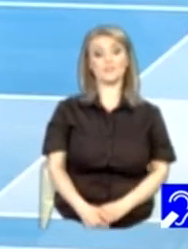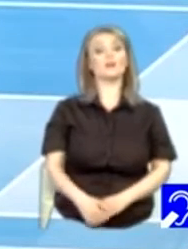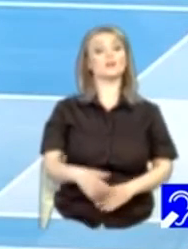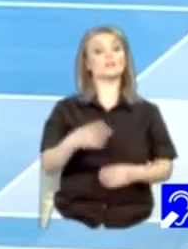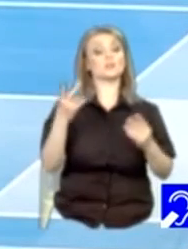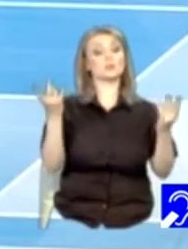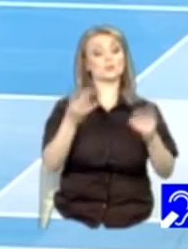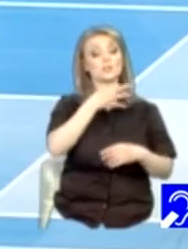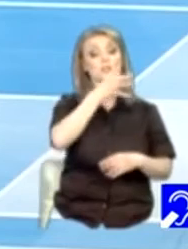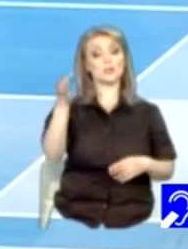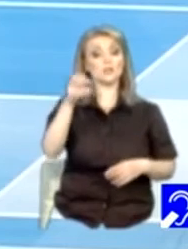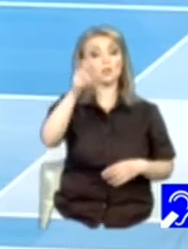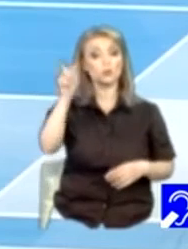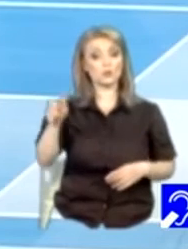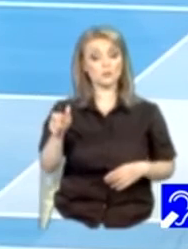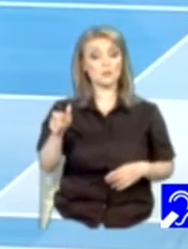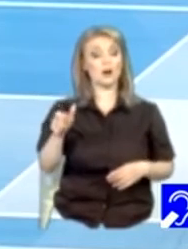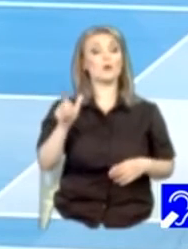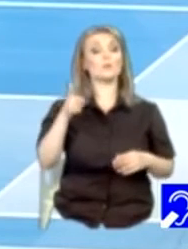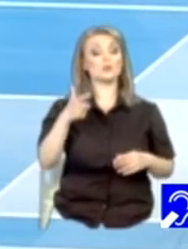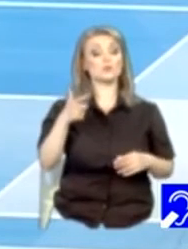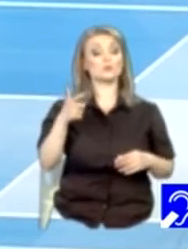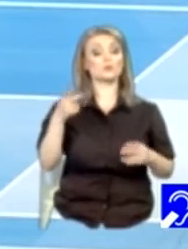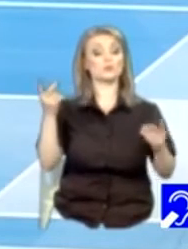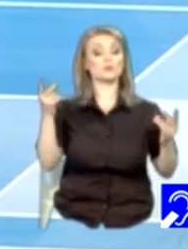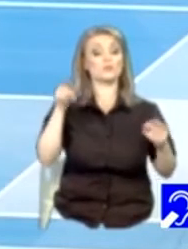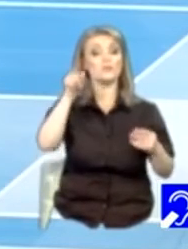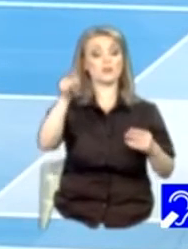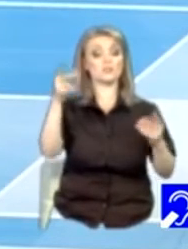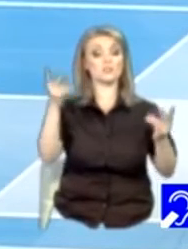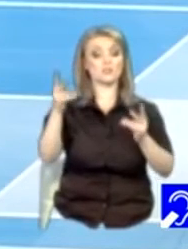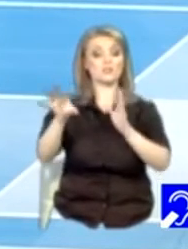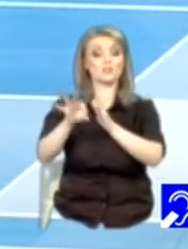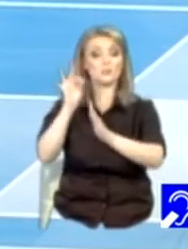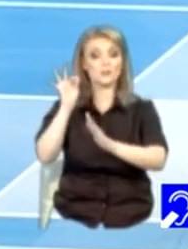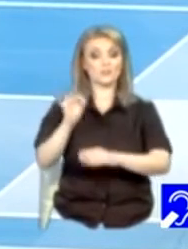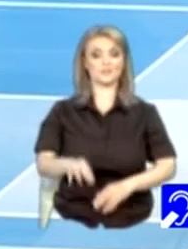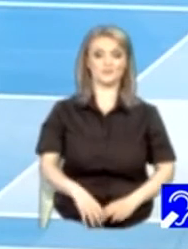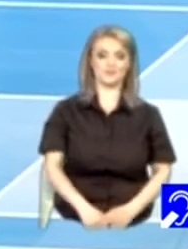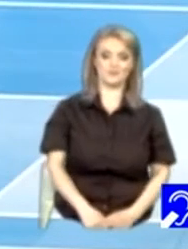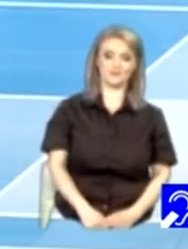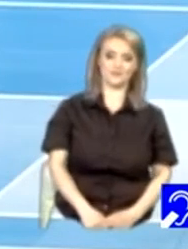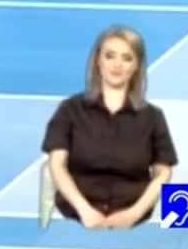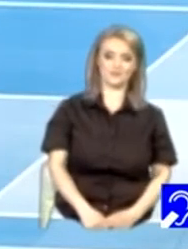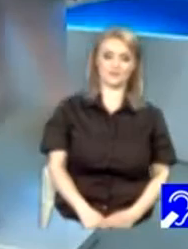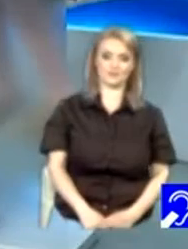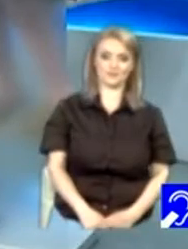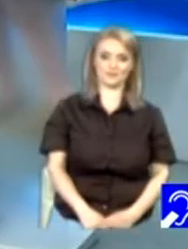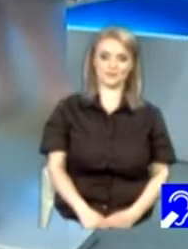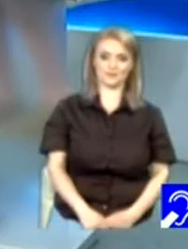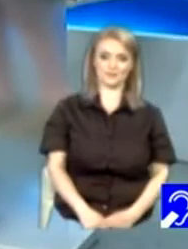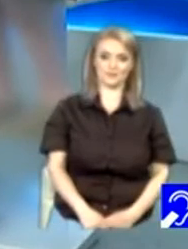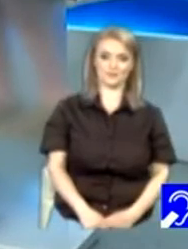să vină la vot pe 11 iulie și, bineînțeles, de ce să vă voteze pe dumneavoastră. Doamna Afanas.